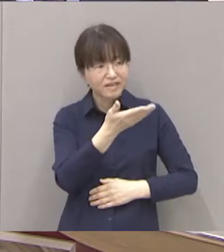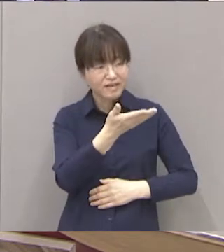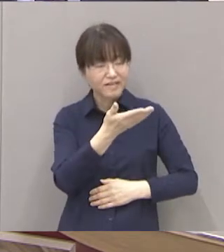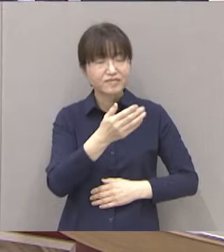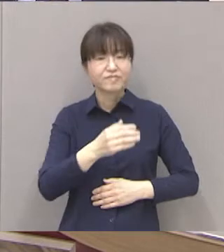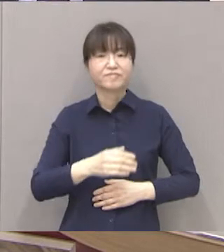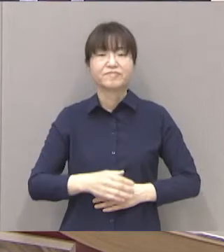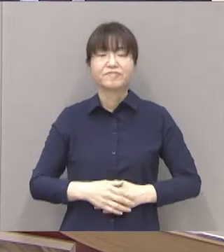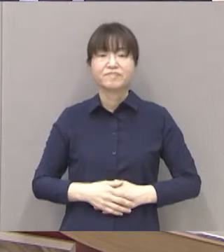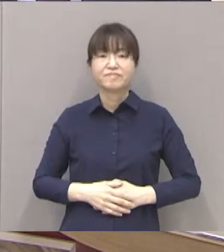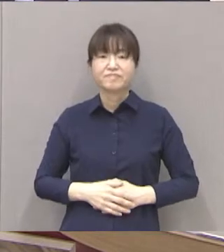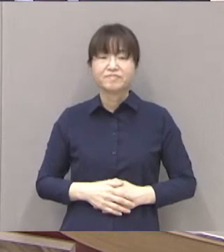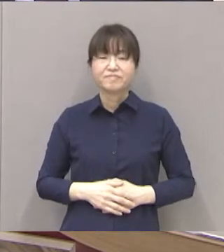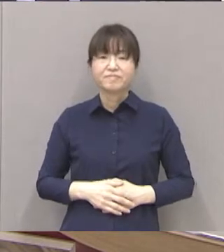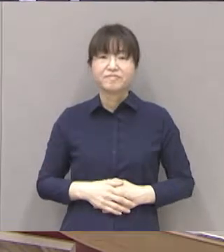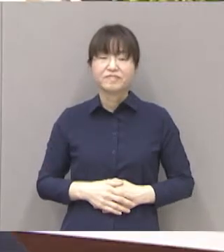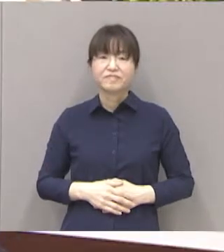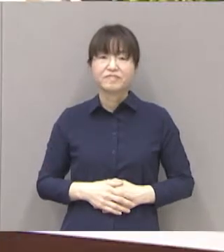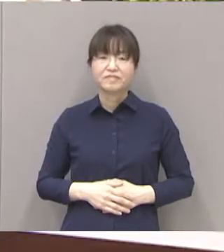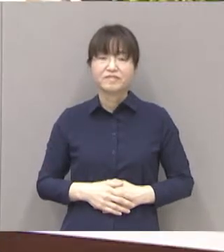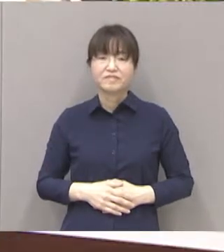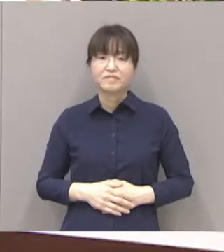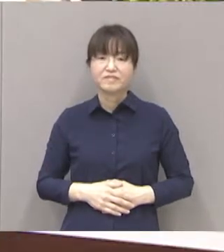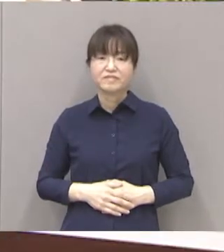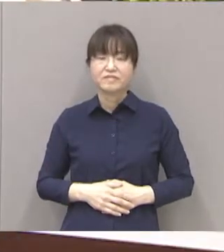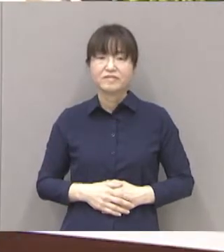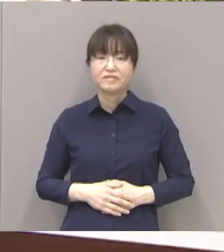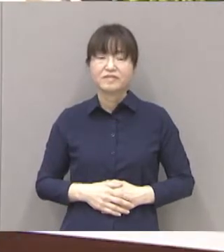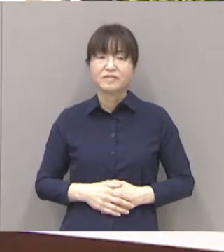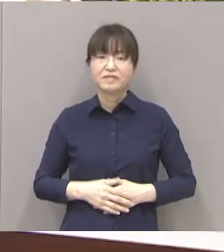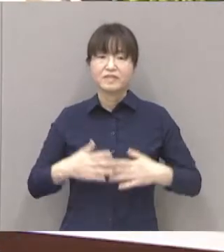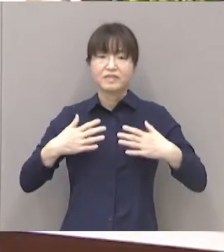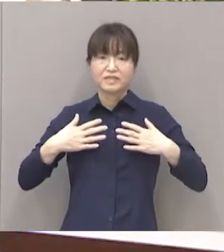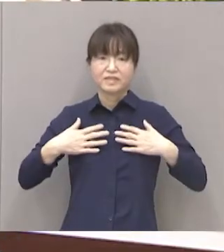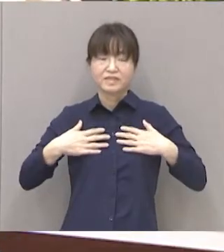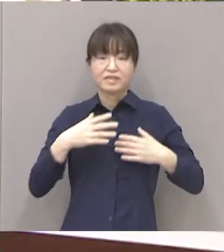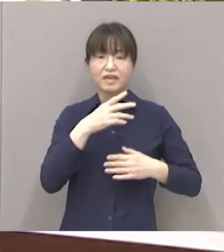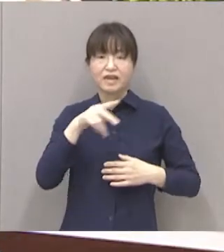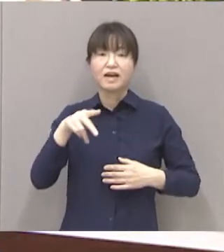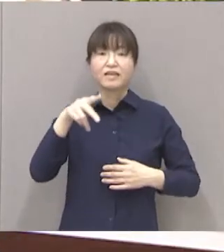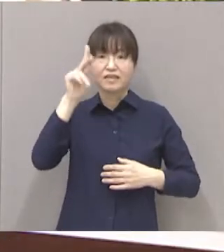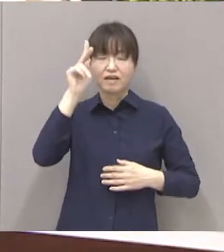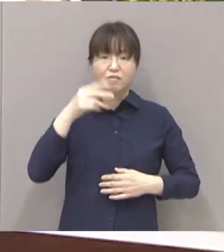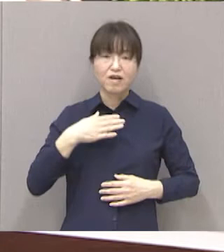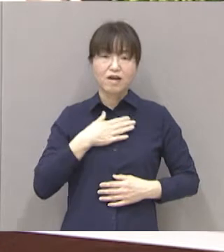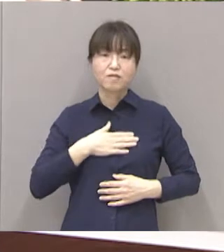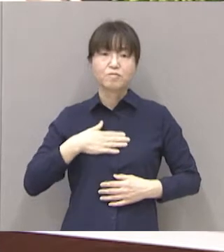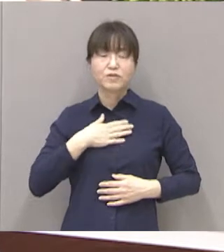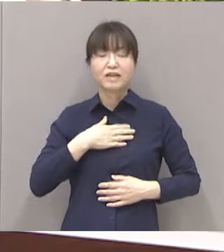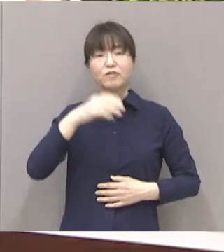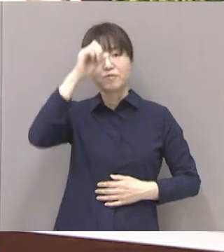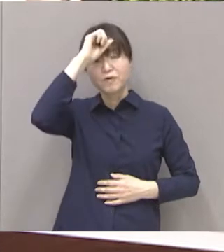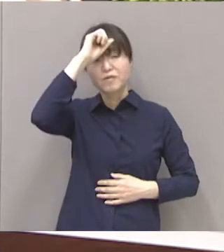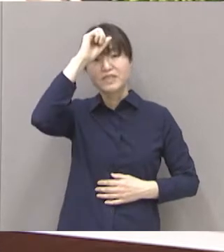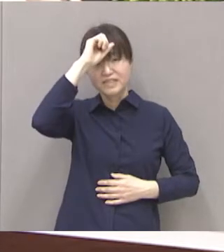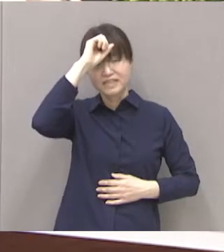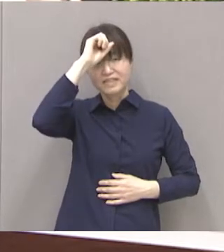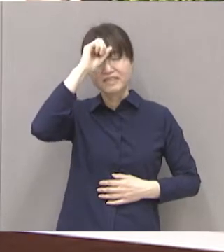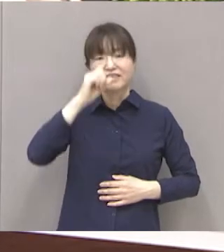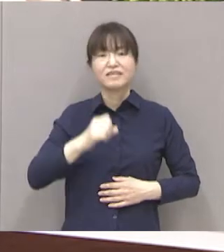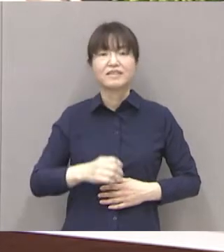病気なんでしょうかハイあの肺がんはですねやはり胸の病気ですのでまあ